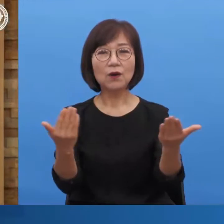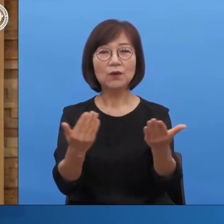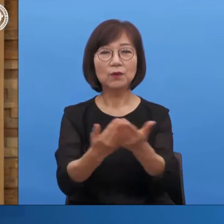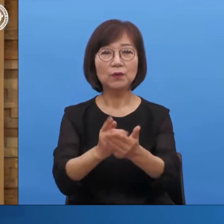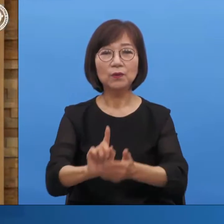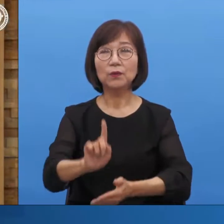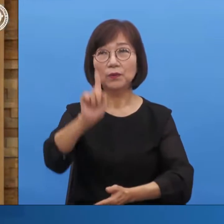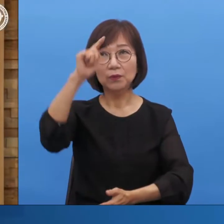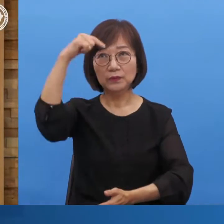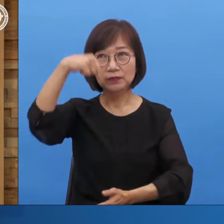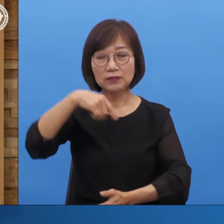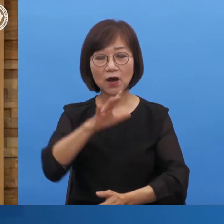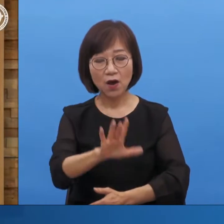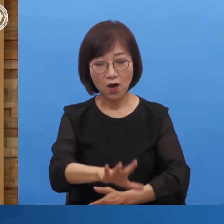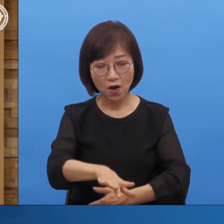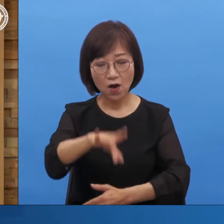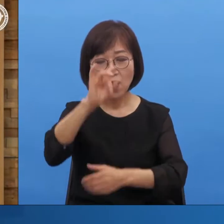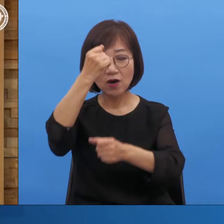찬송합니다. 온